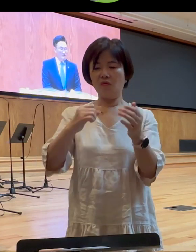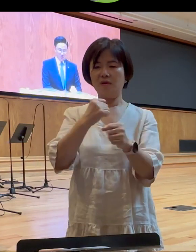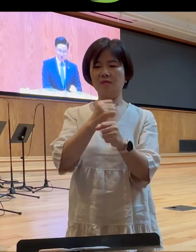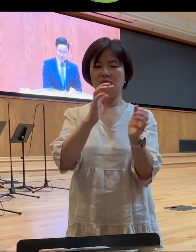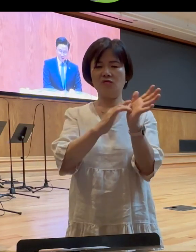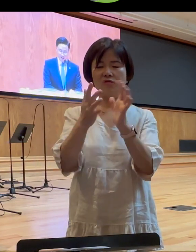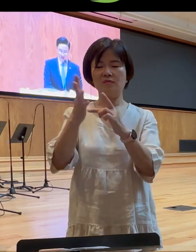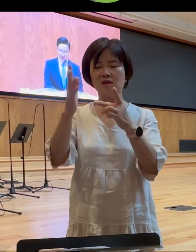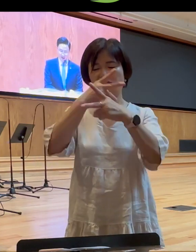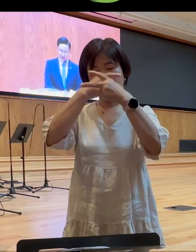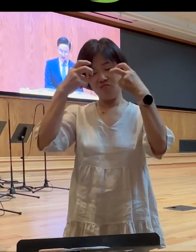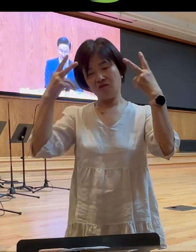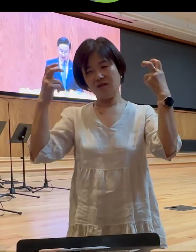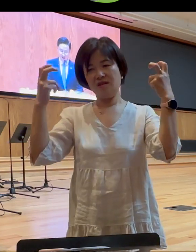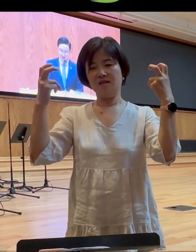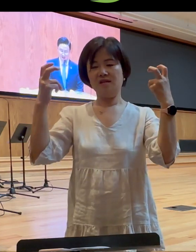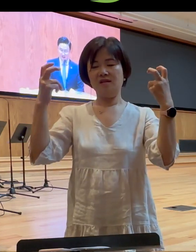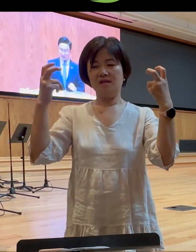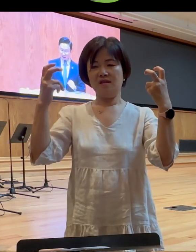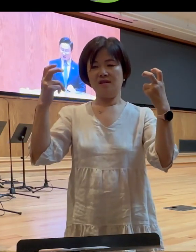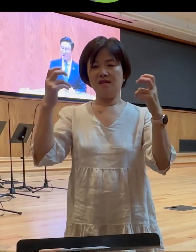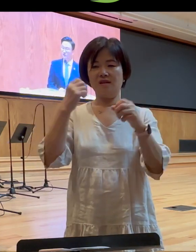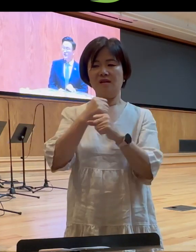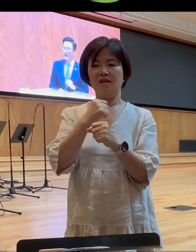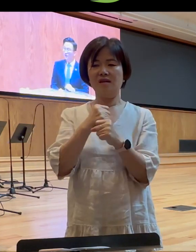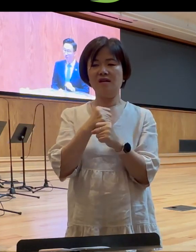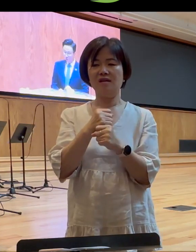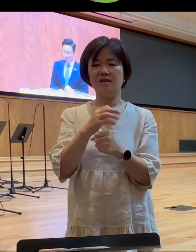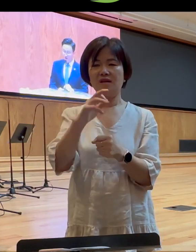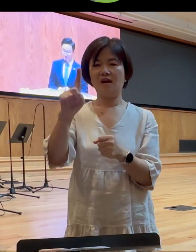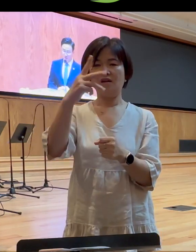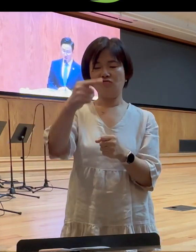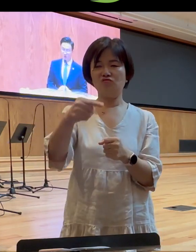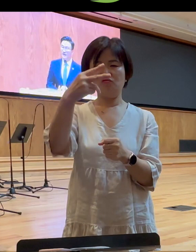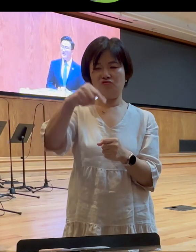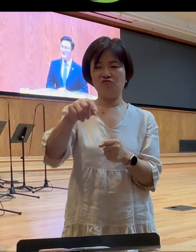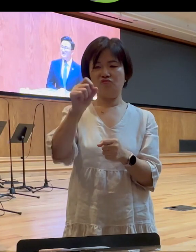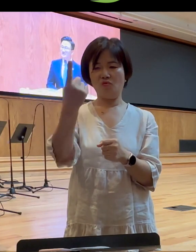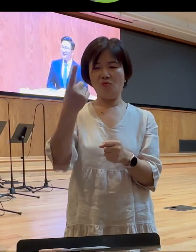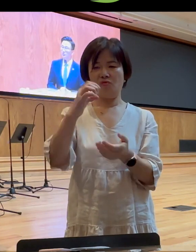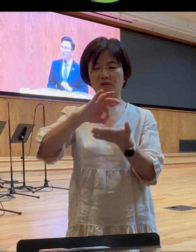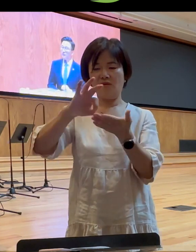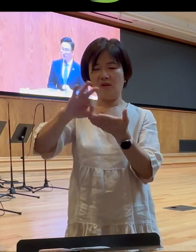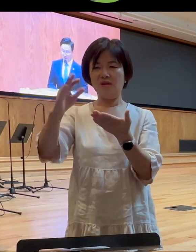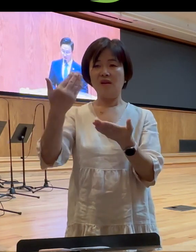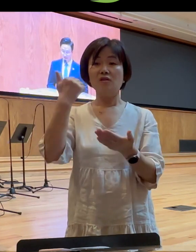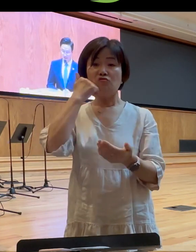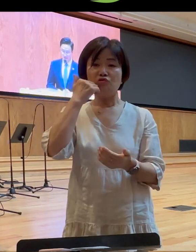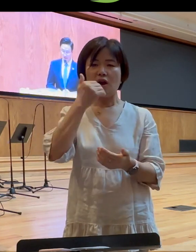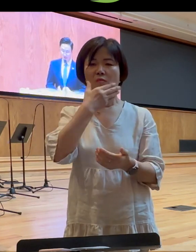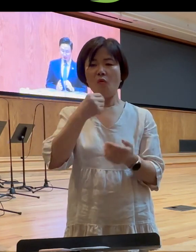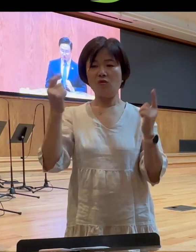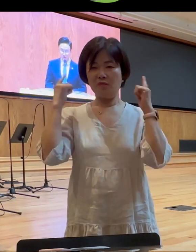예수님이 주무시다, 이 헬라어로 카듀도라는 표현이 동일하게 쓰이는데 누가복음에서는 이 예수님이